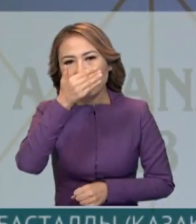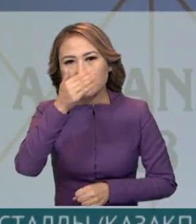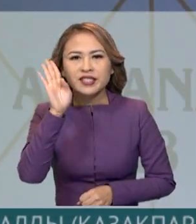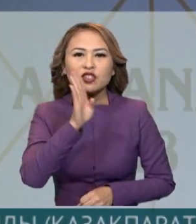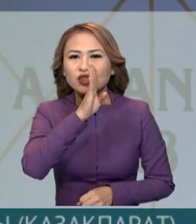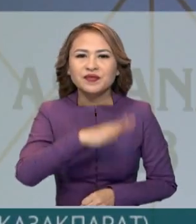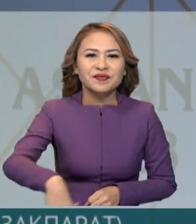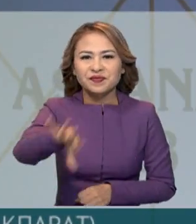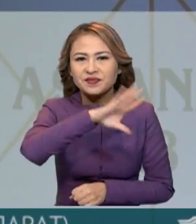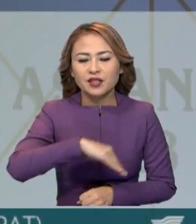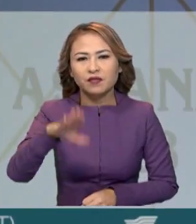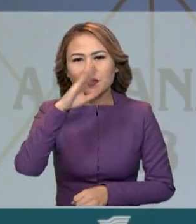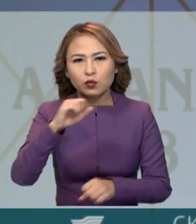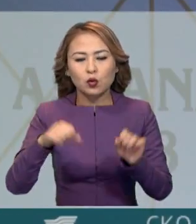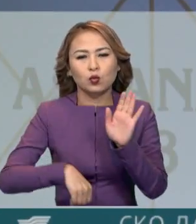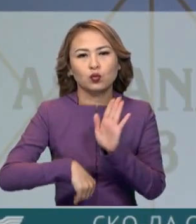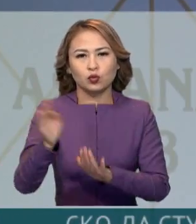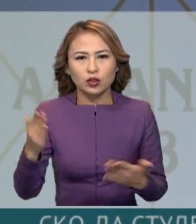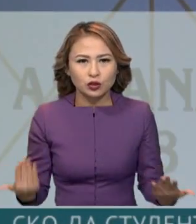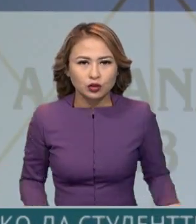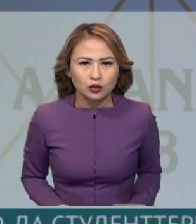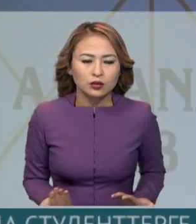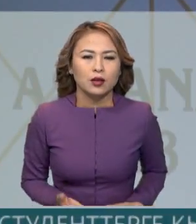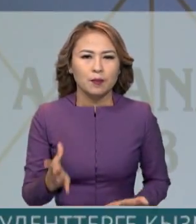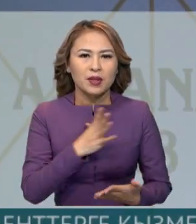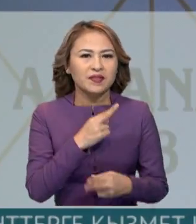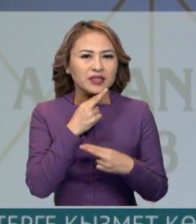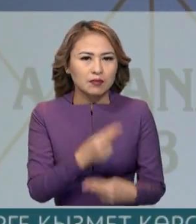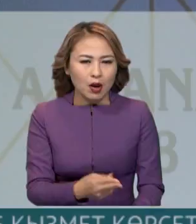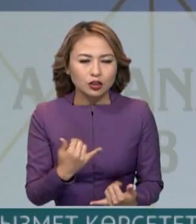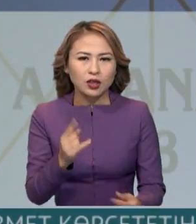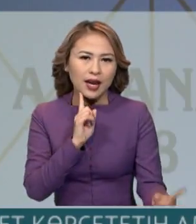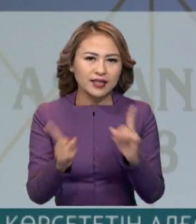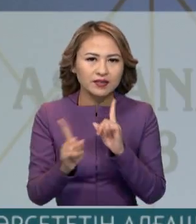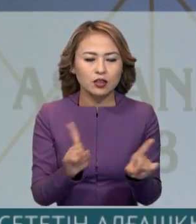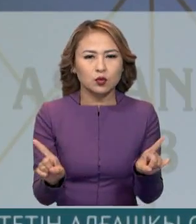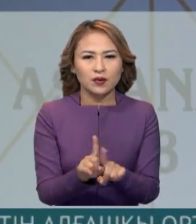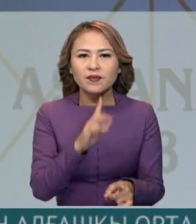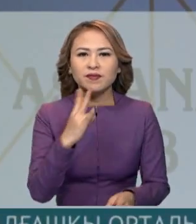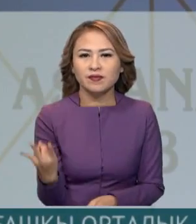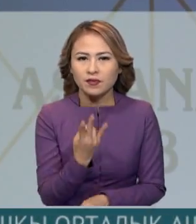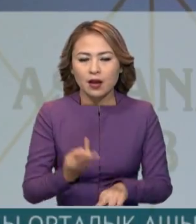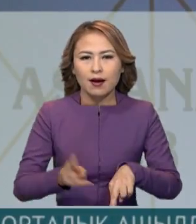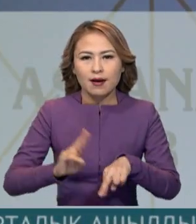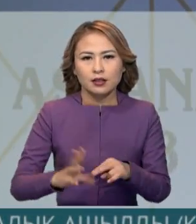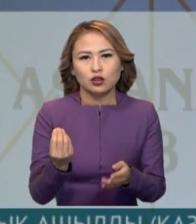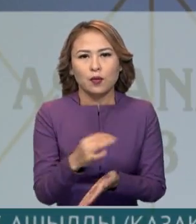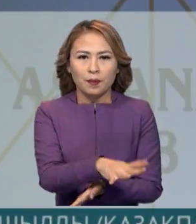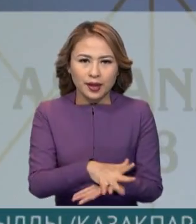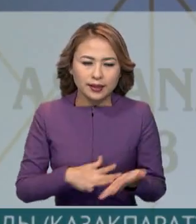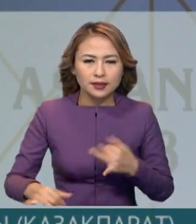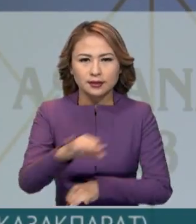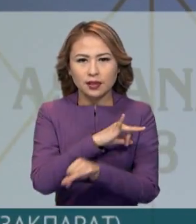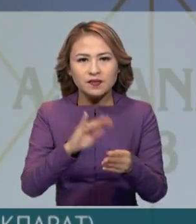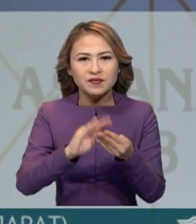Ауғанстандағы әйелдердің мүмкіндіктерін кеңейту жайын назарға алған еді. Бүгінгі конференция сол ұсыныстың аясында өткізіліп жатыр.